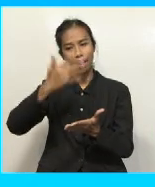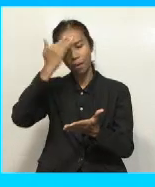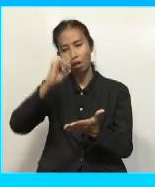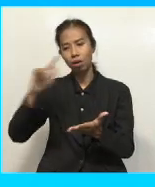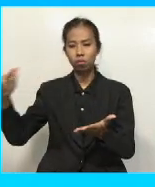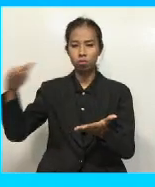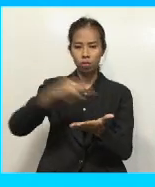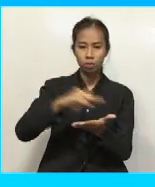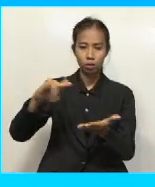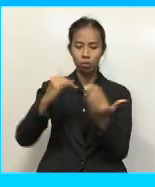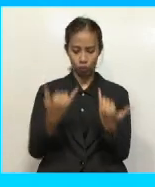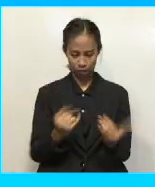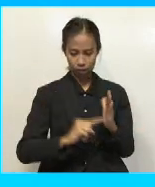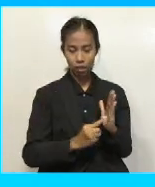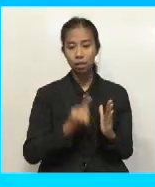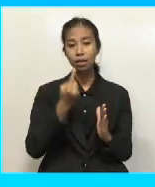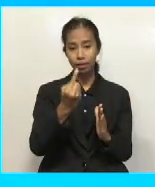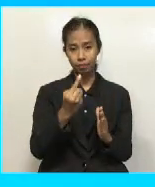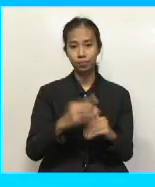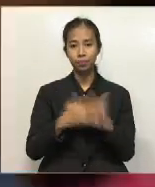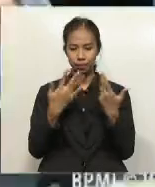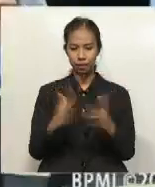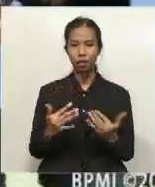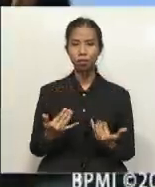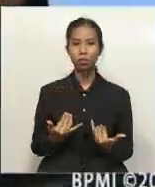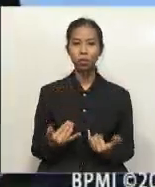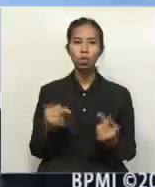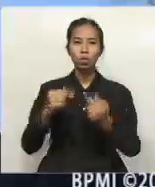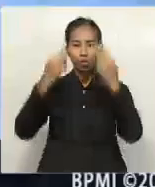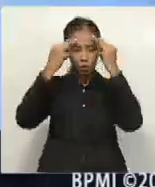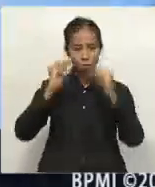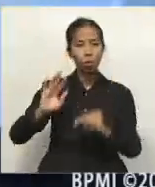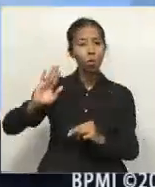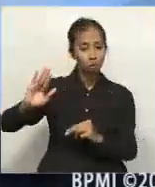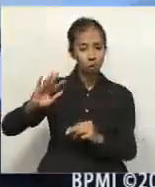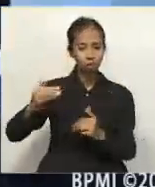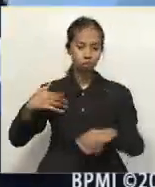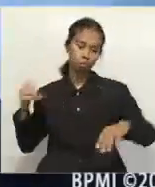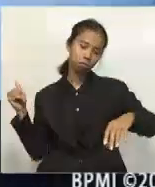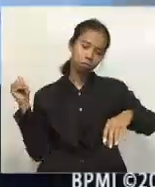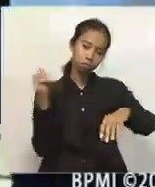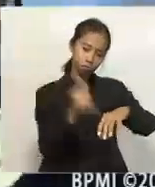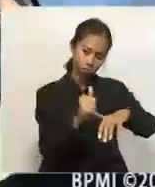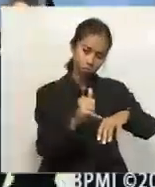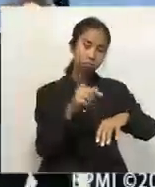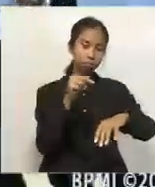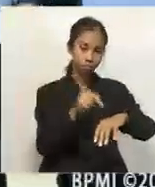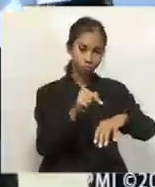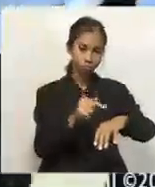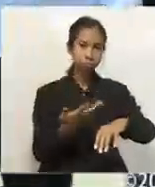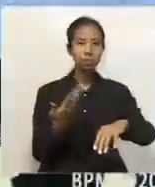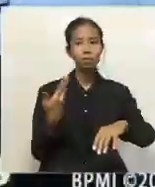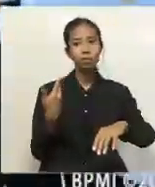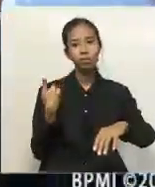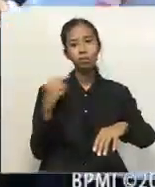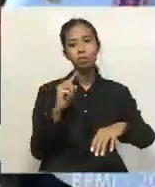งได้ตั้งแต่วันนี้เป็นต้นไปส่วนประธานาธิบดีโจโกวิโดโดก็ได้ลงพื้นที่ประสบภัยการลง